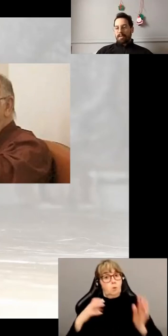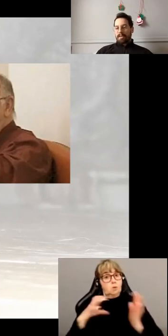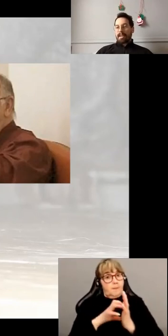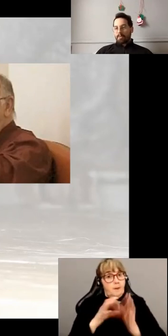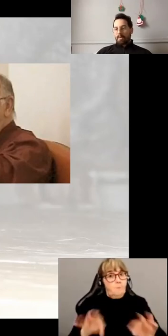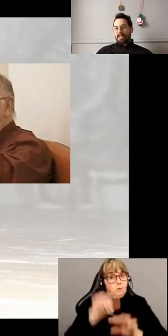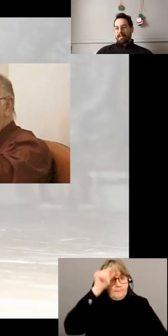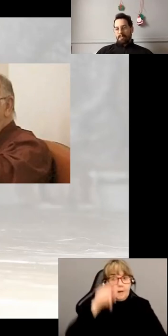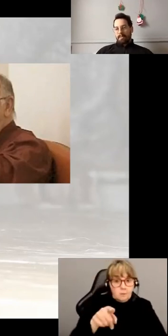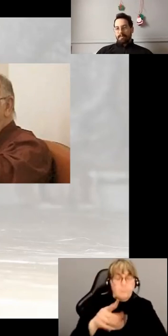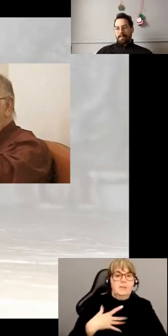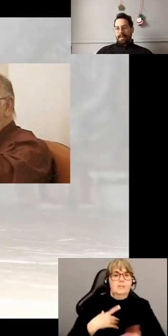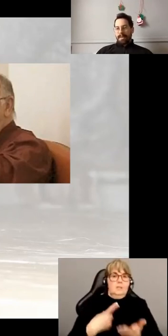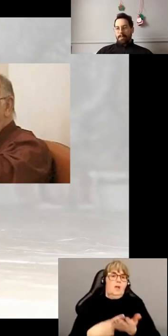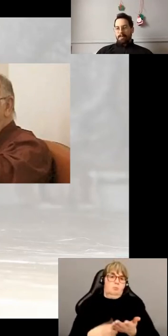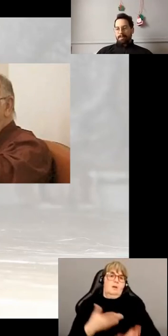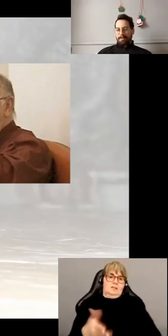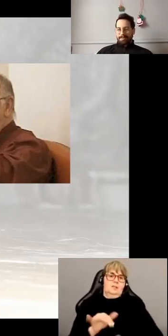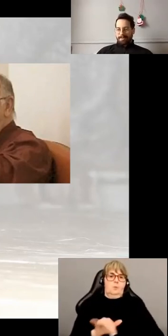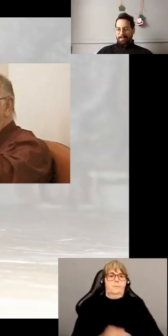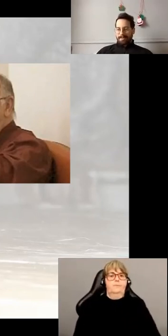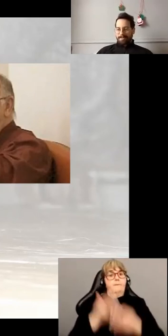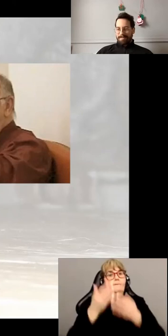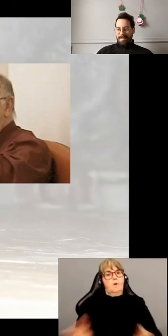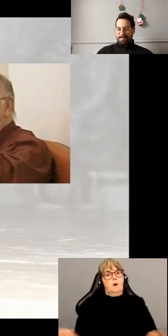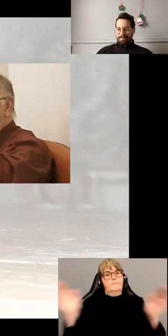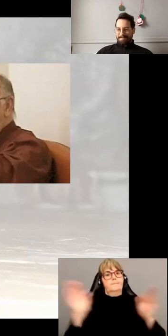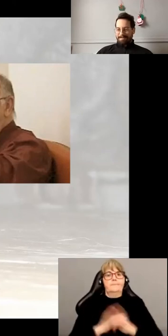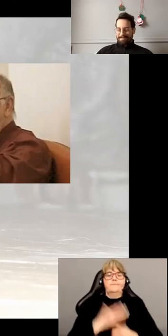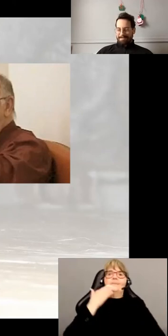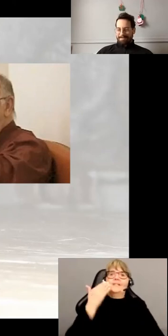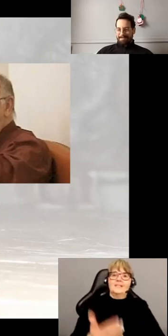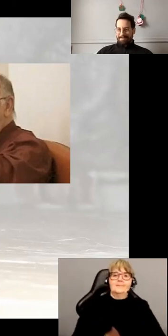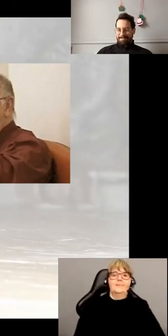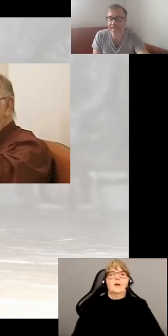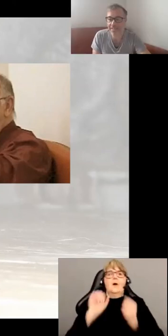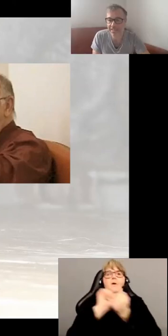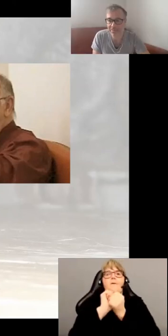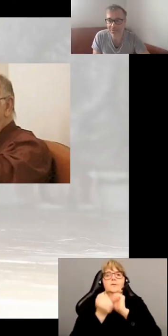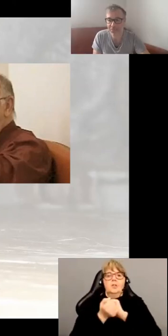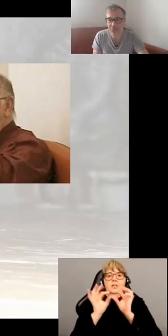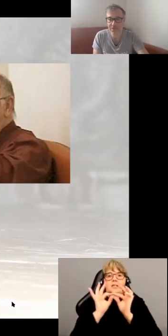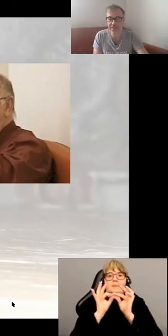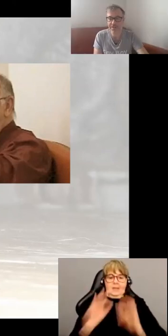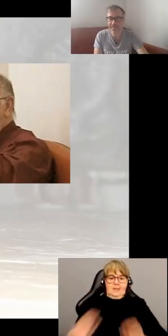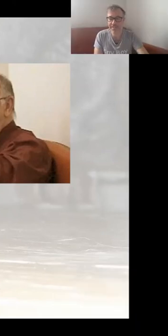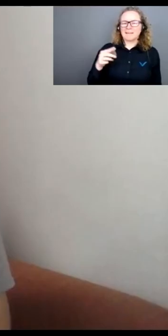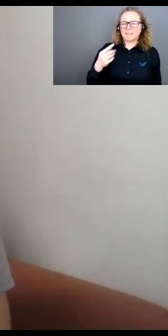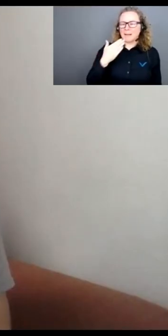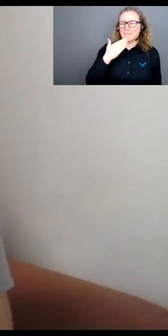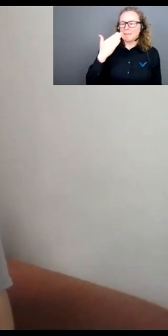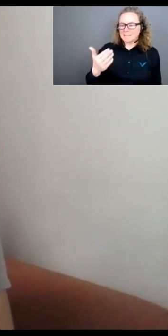que c'est cet argument précisément. Voilà. Merci. Merci, François.